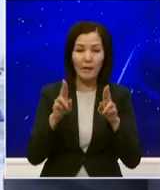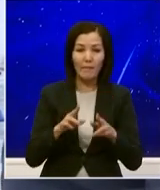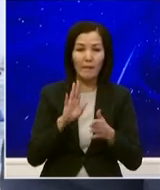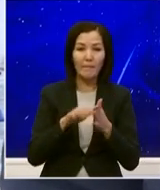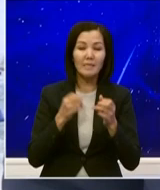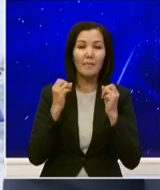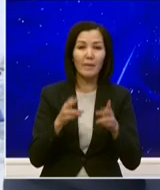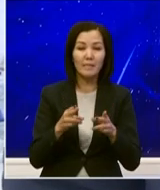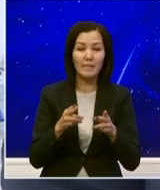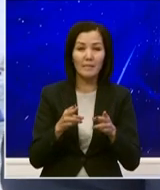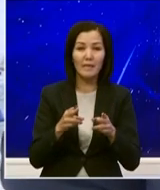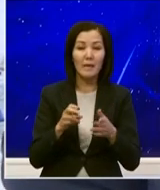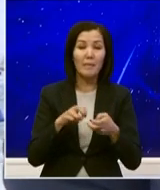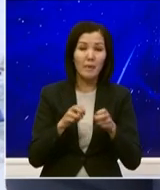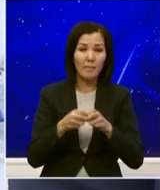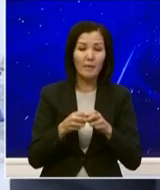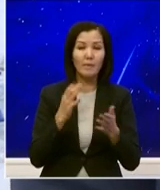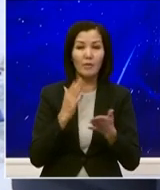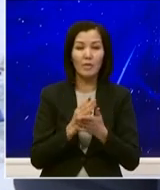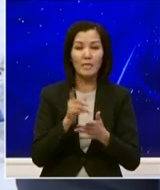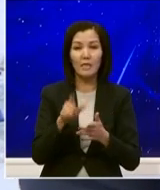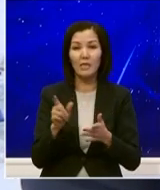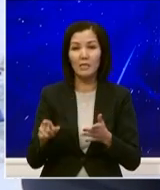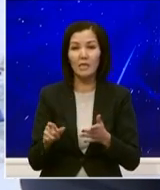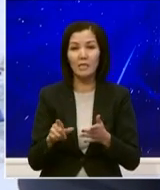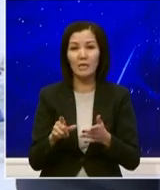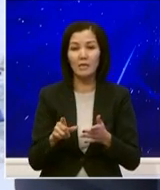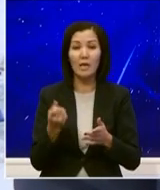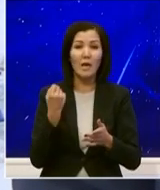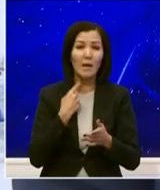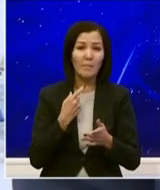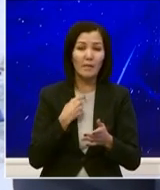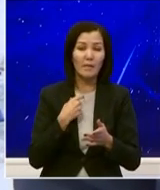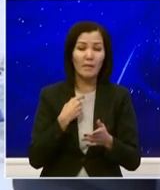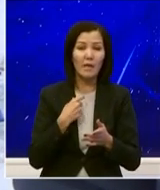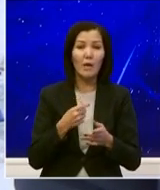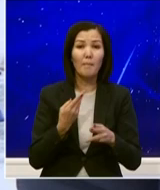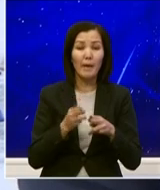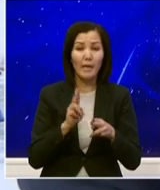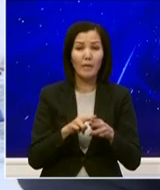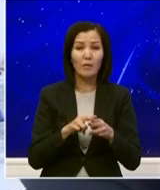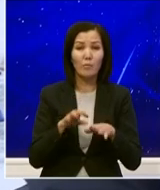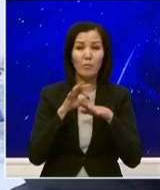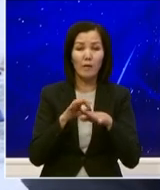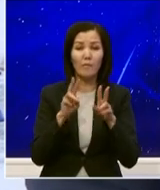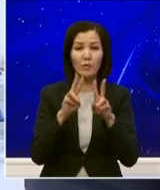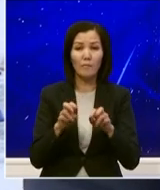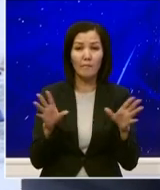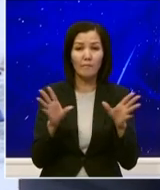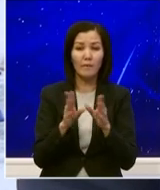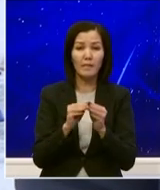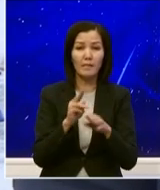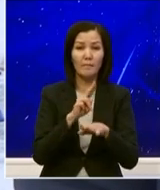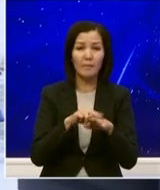К слову, самыми проблемными считаются граждане в состоянии алкогольного опьянения. Поэтому мы проводим рейды вместе с